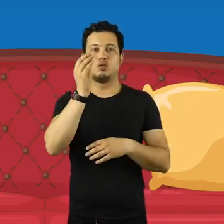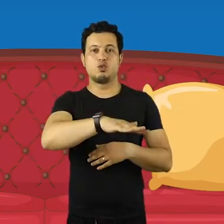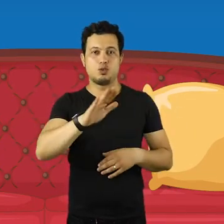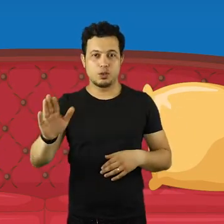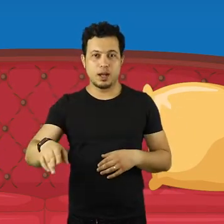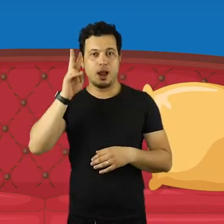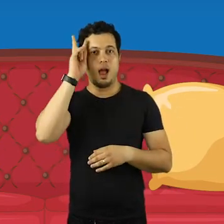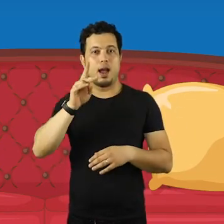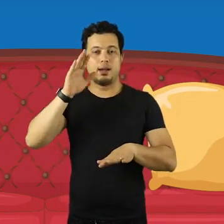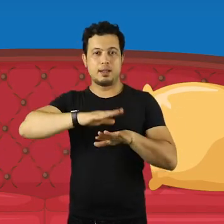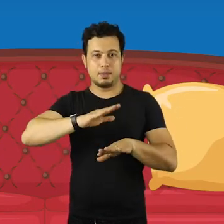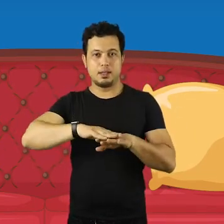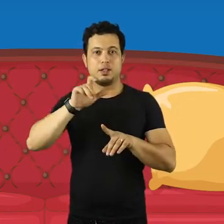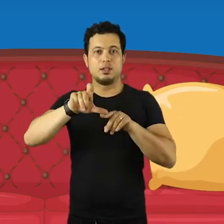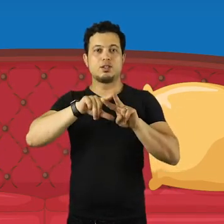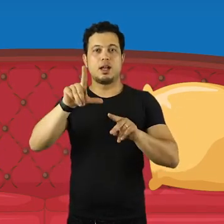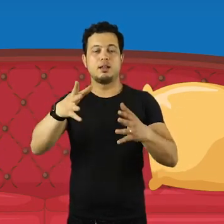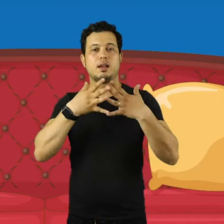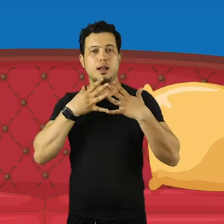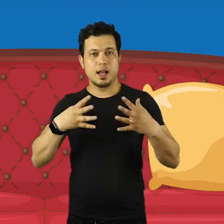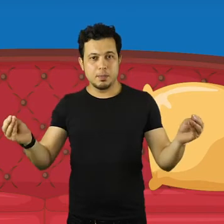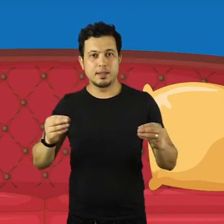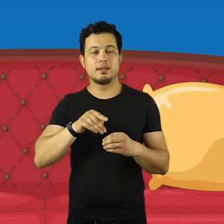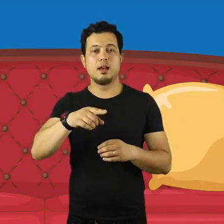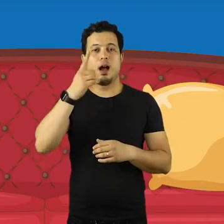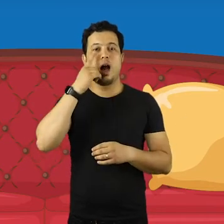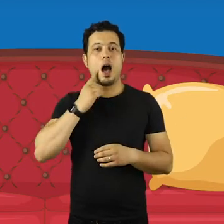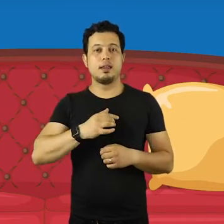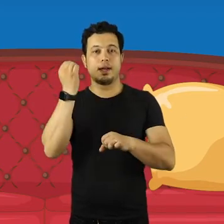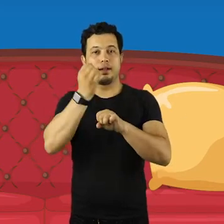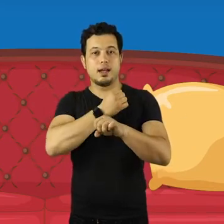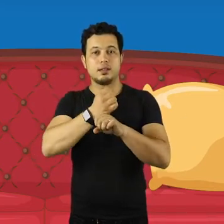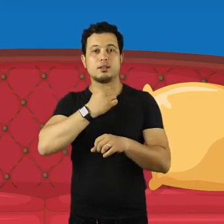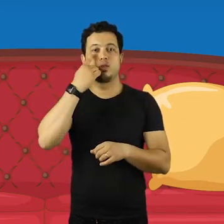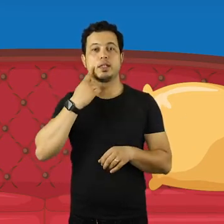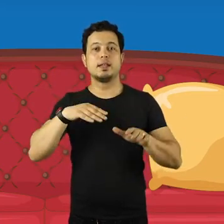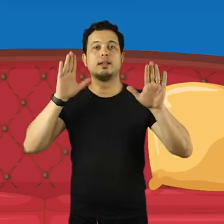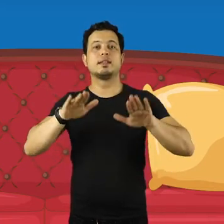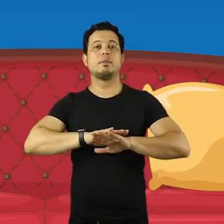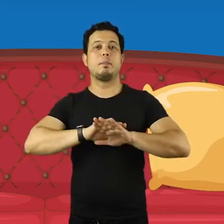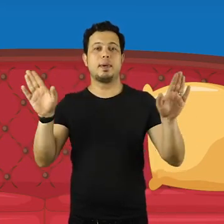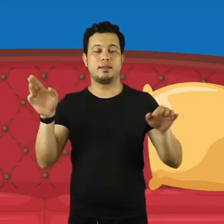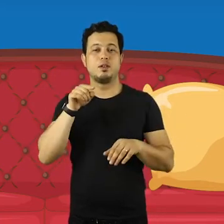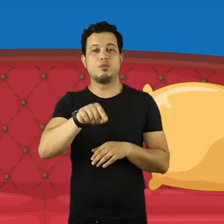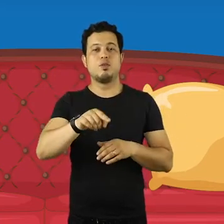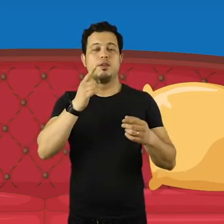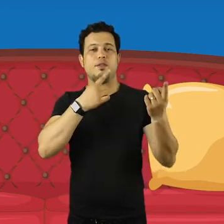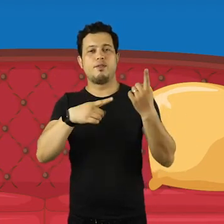tüm renkleri. Ağlayan kayanın gözyaşları dinmedi. Değişti Dinosopolis'in sihirli